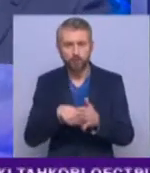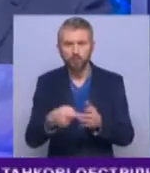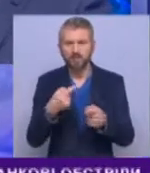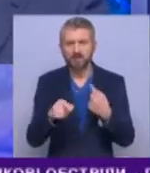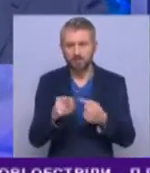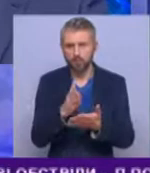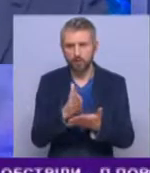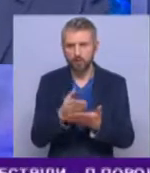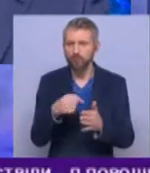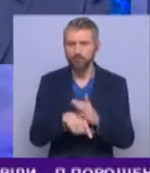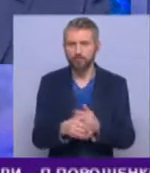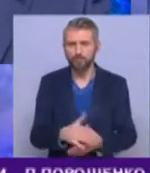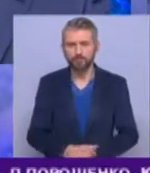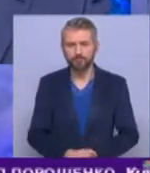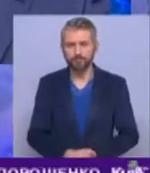різниця полягає?